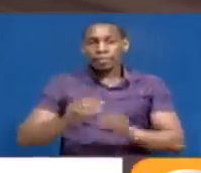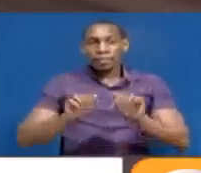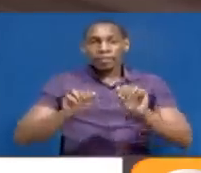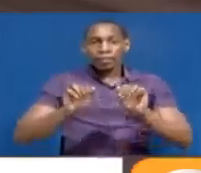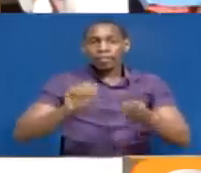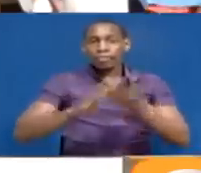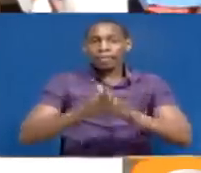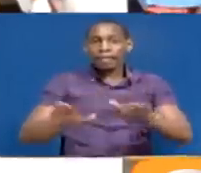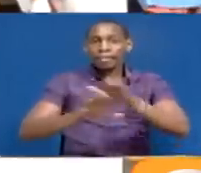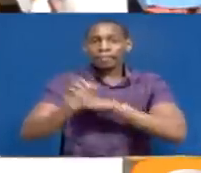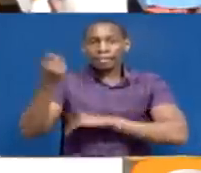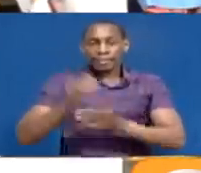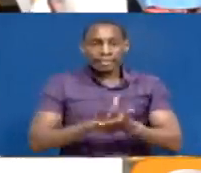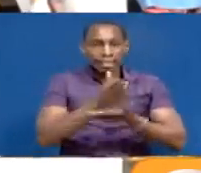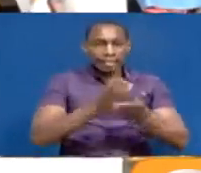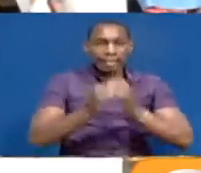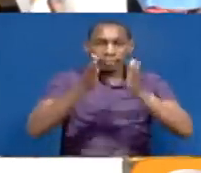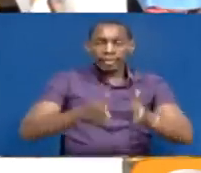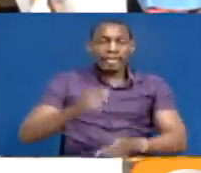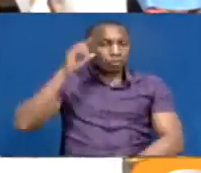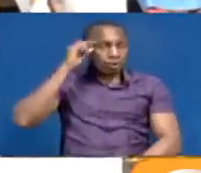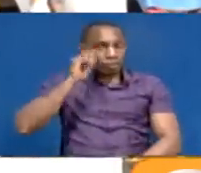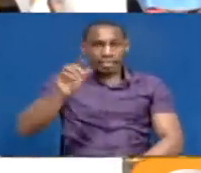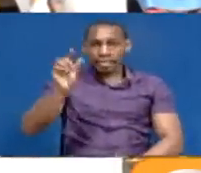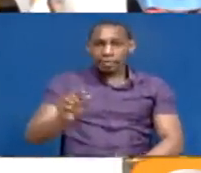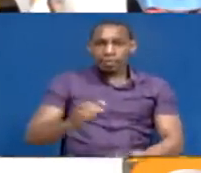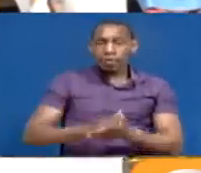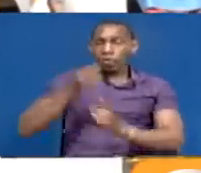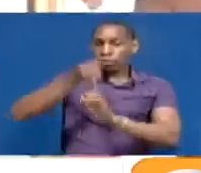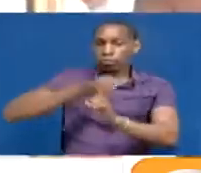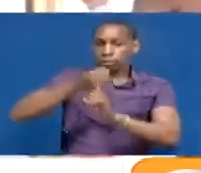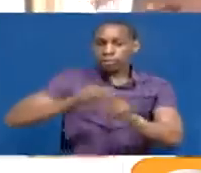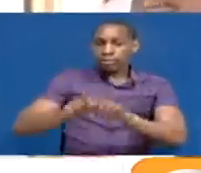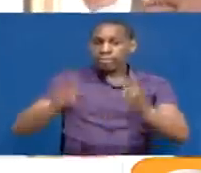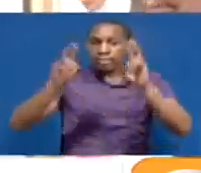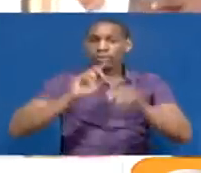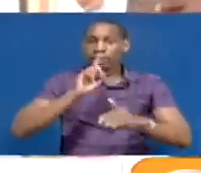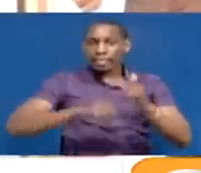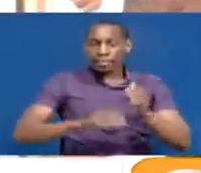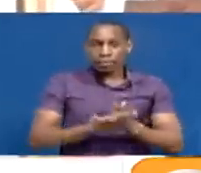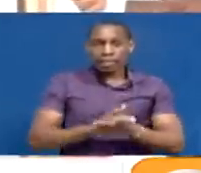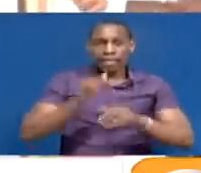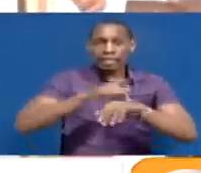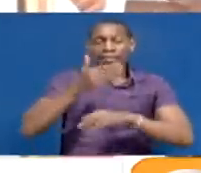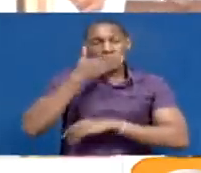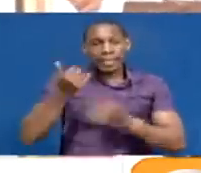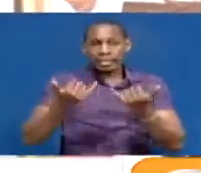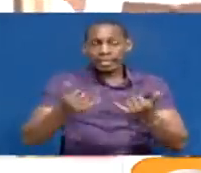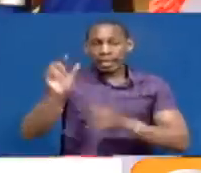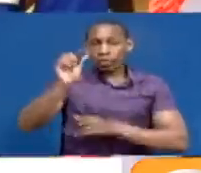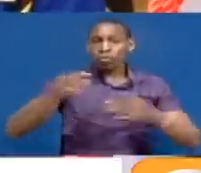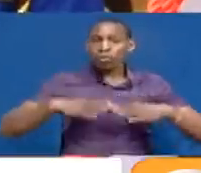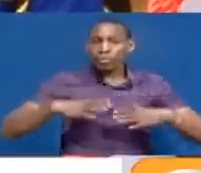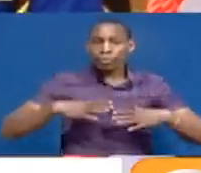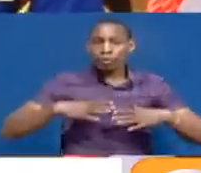can be deputy president. Baadhi ya viongozi kutoka Mombasa na Pwani wakipiga chapa hoja hiyo, wakisema ni wakati mwafaka kwa